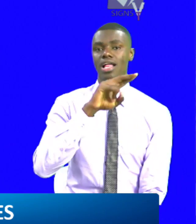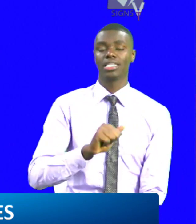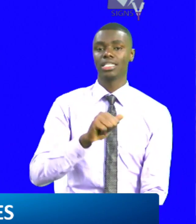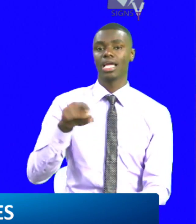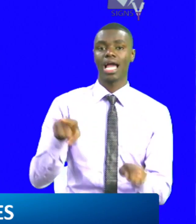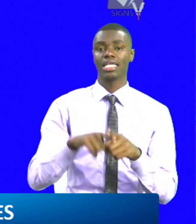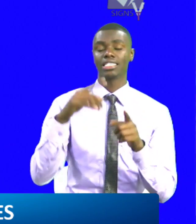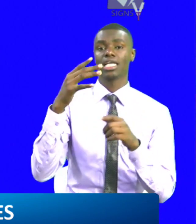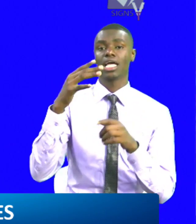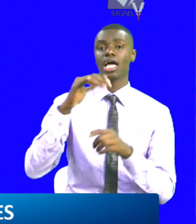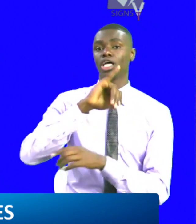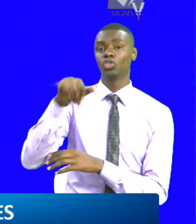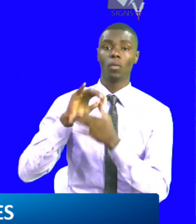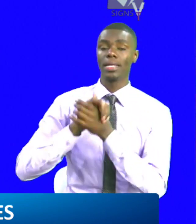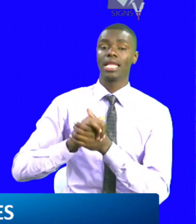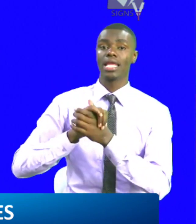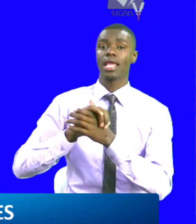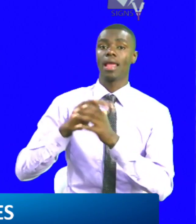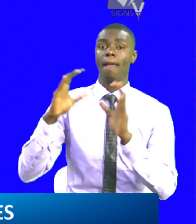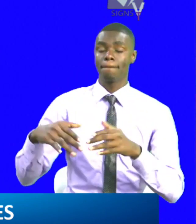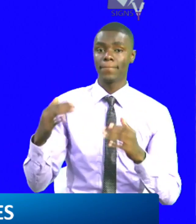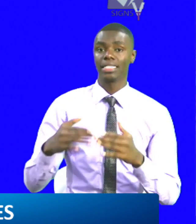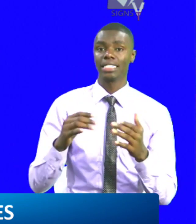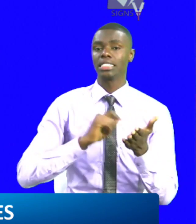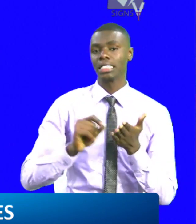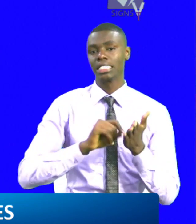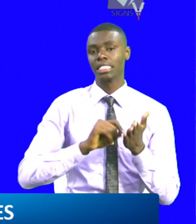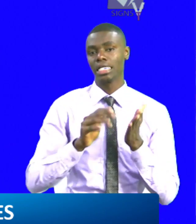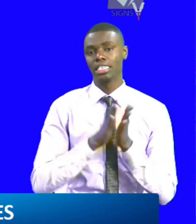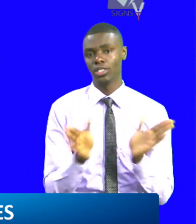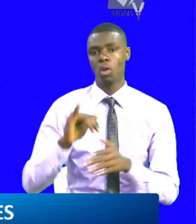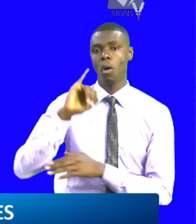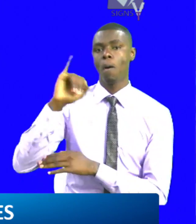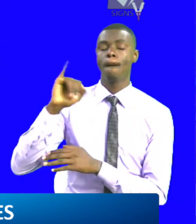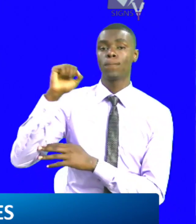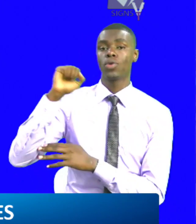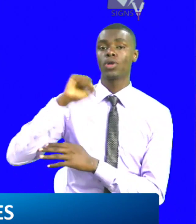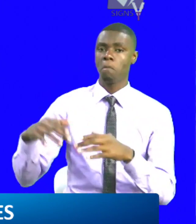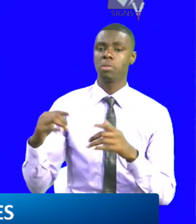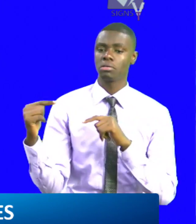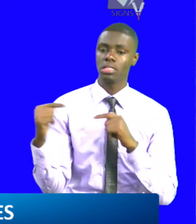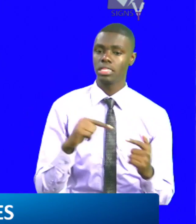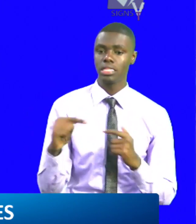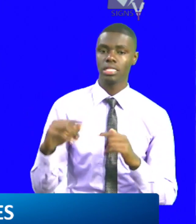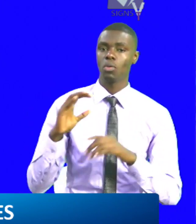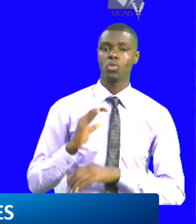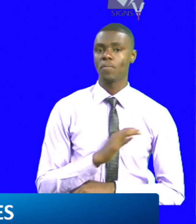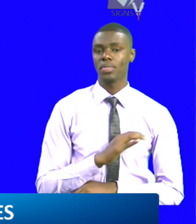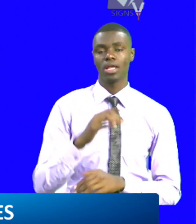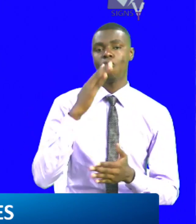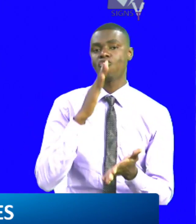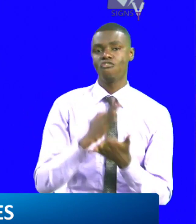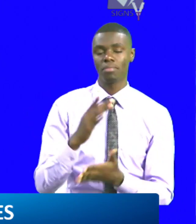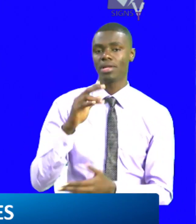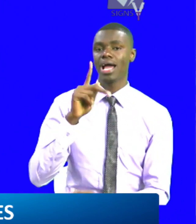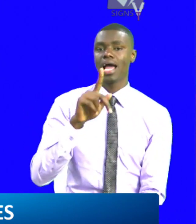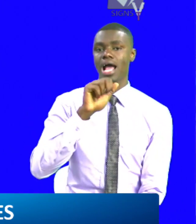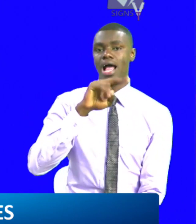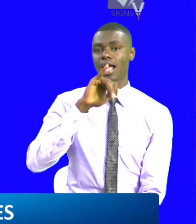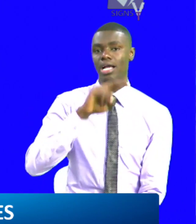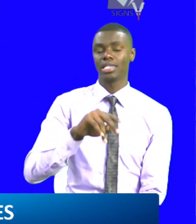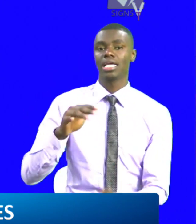maisha ikue chini, ama next hivi bado nitarudi tu hapa Central. Kuna kipengele hata moja inasema uende ukaokote